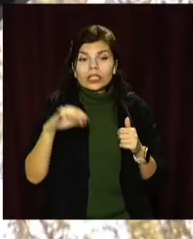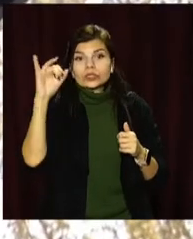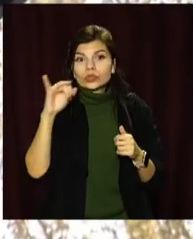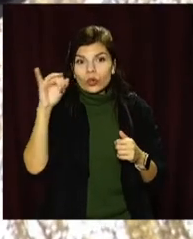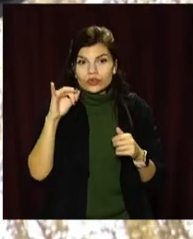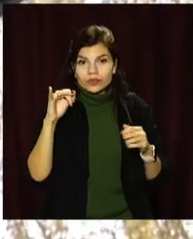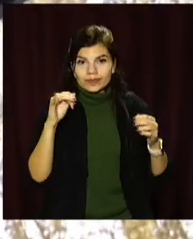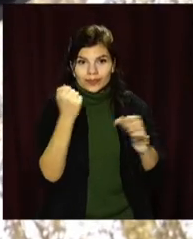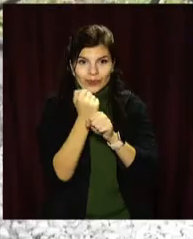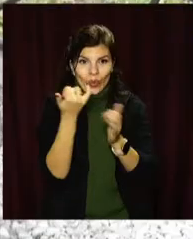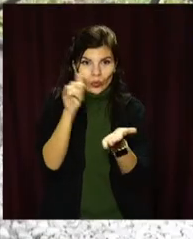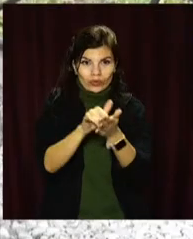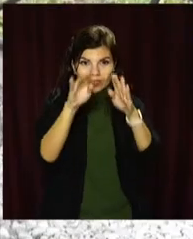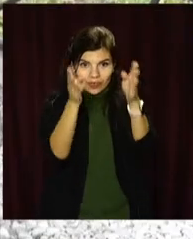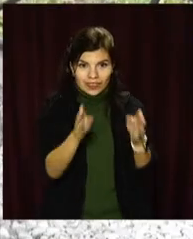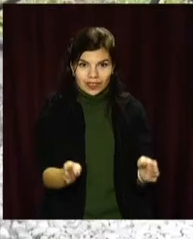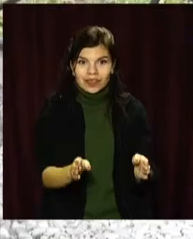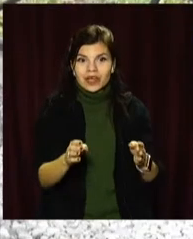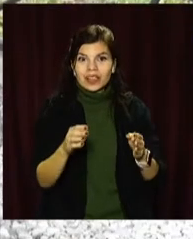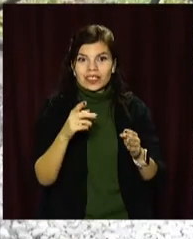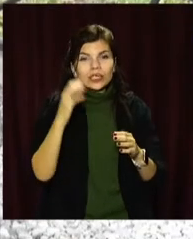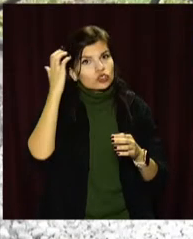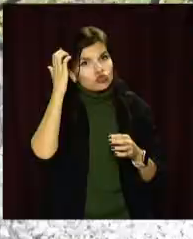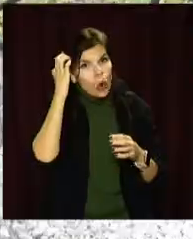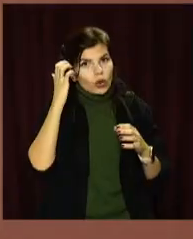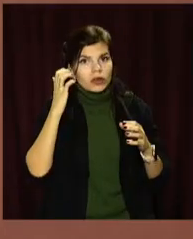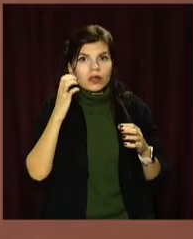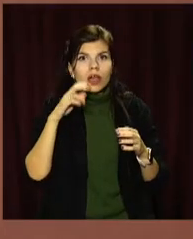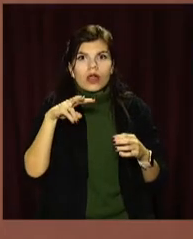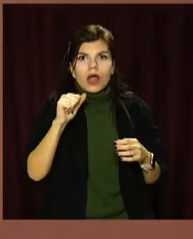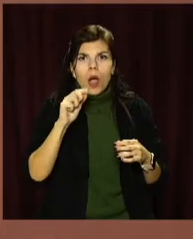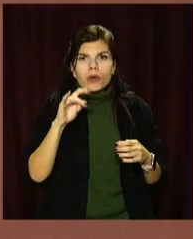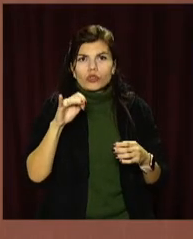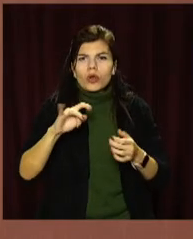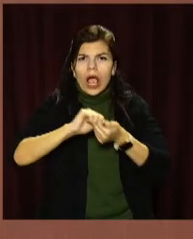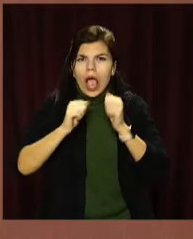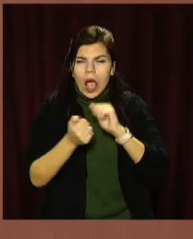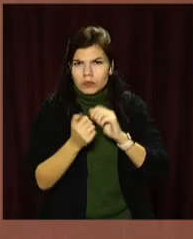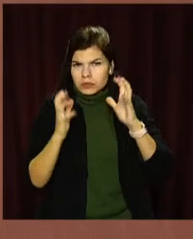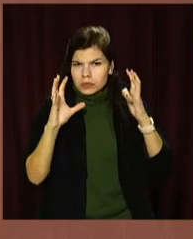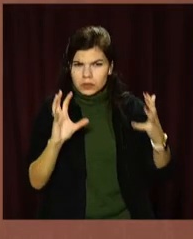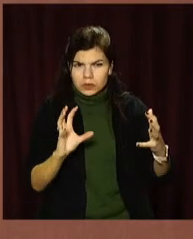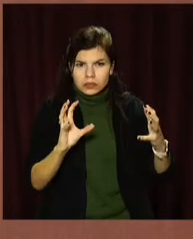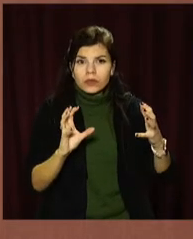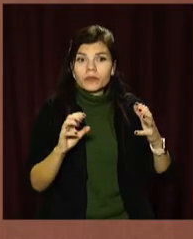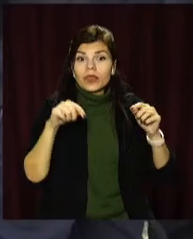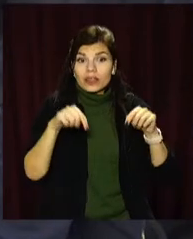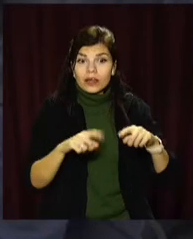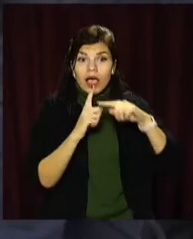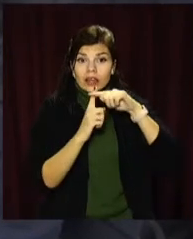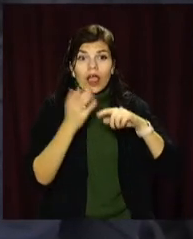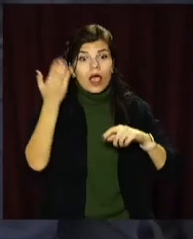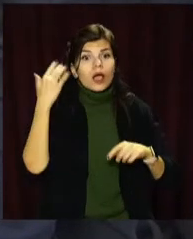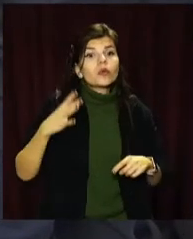історичну інсталяцію. Там встановили стелу зі шматком чорного лабрадору. Колись хрест з цього каменю стояв на могилі